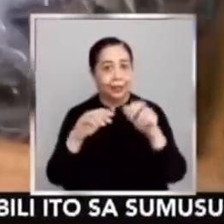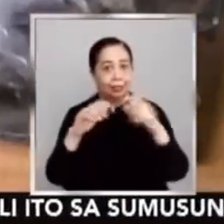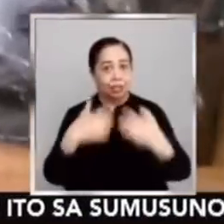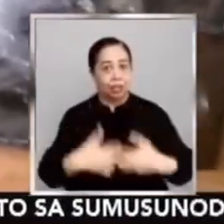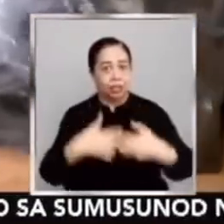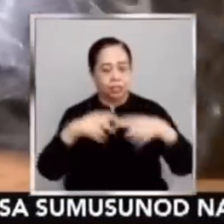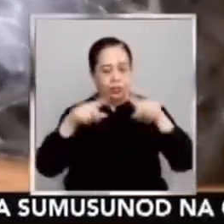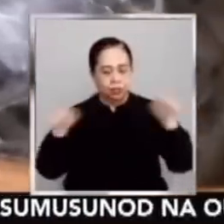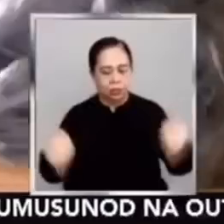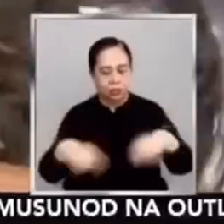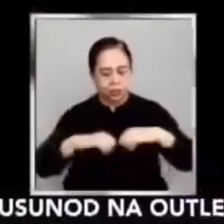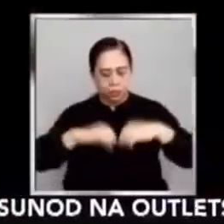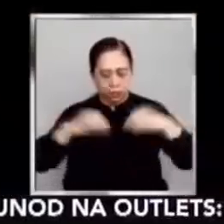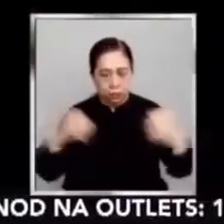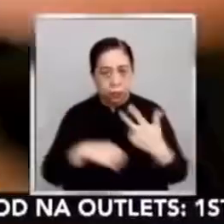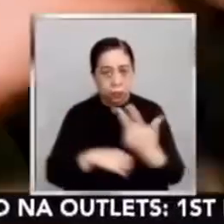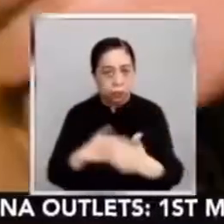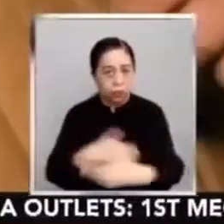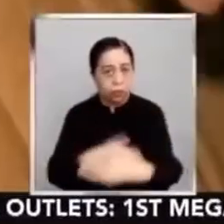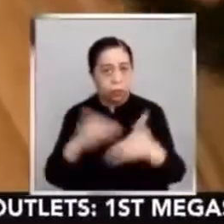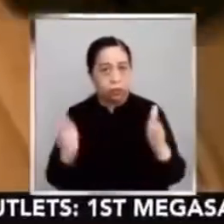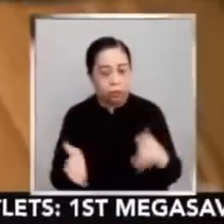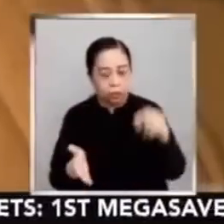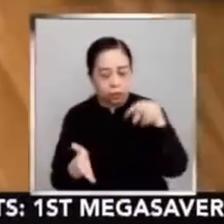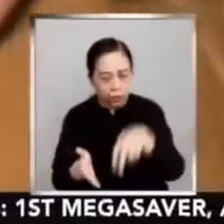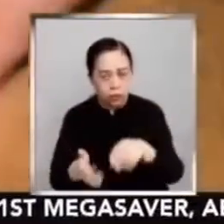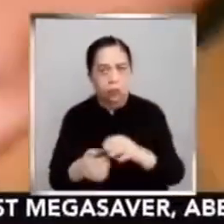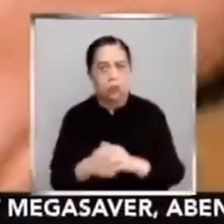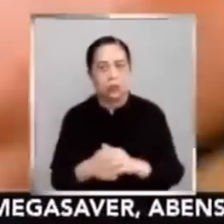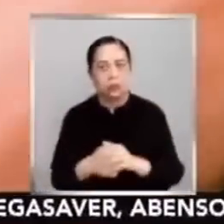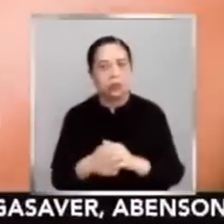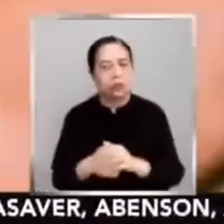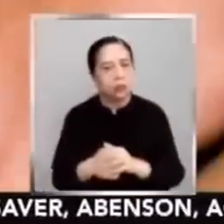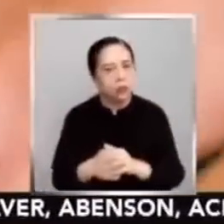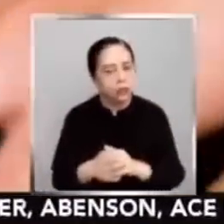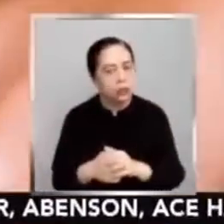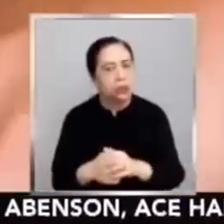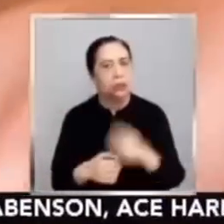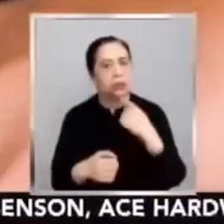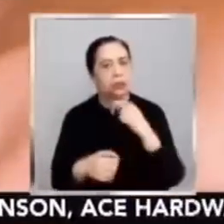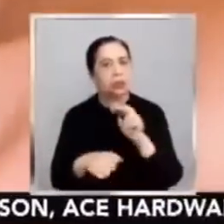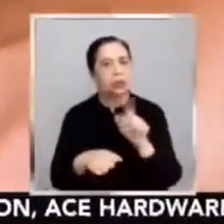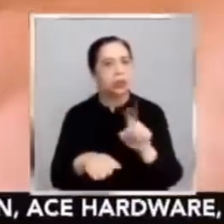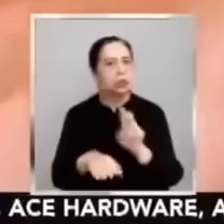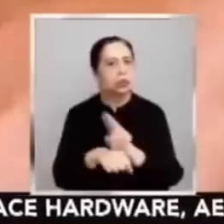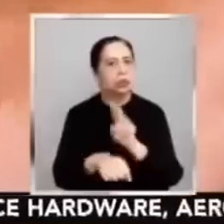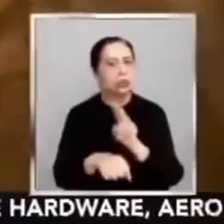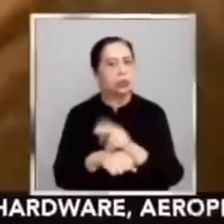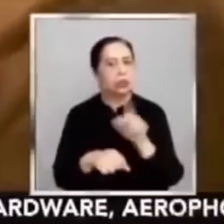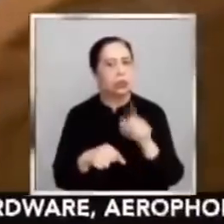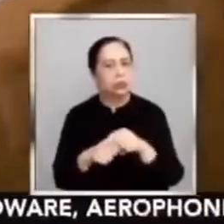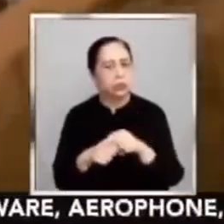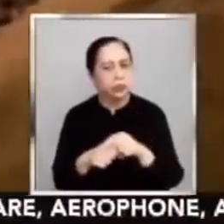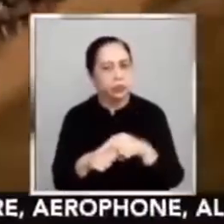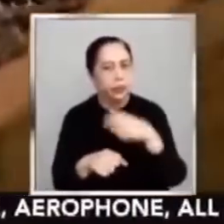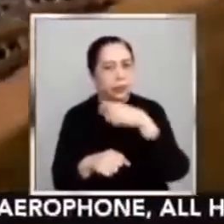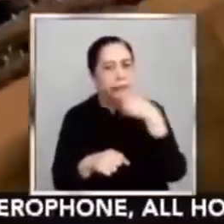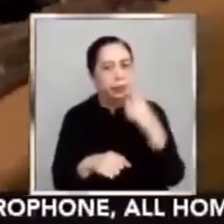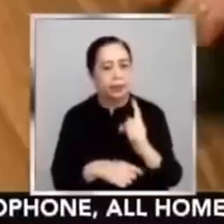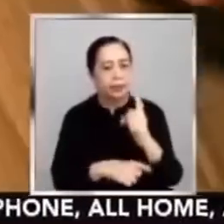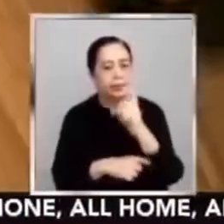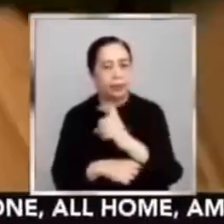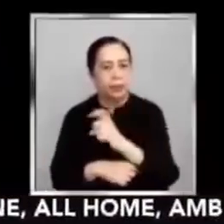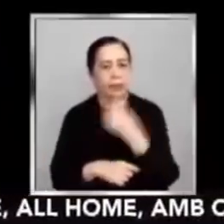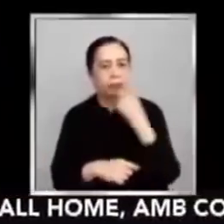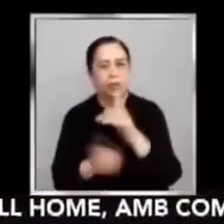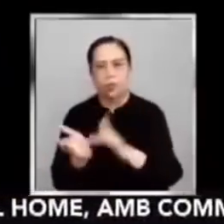laman ng tatlong box. Pinaniniwala ang gagamitin ang mga dapat sana'y ipupustit na dried seahorse bilang gamot at aphrodisiac.